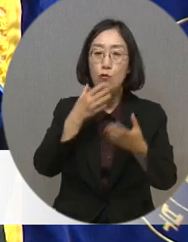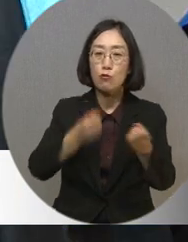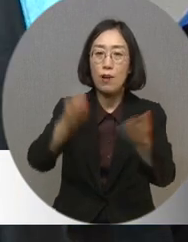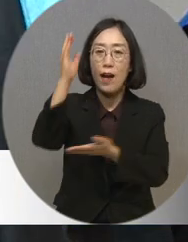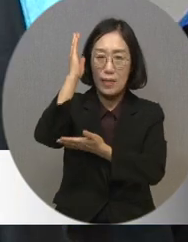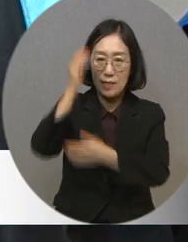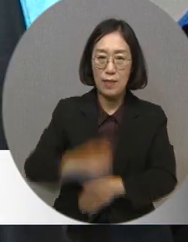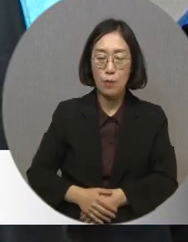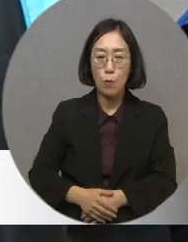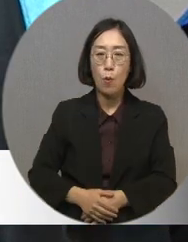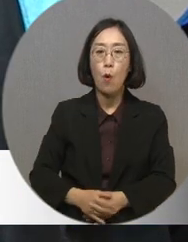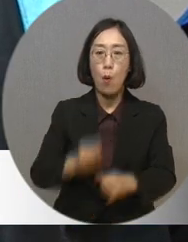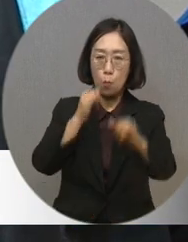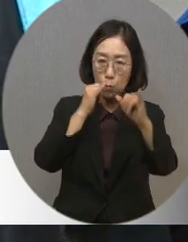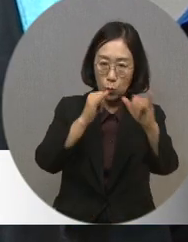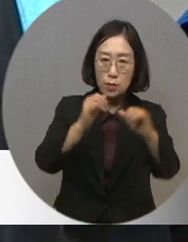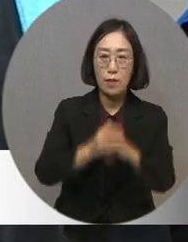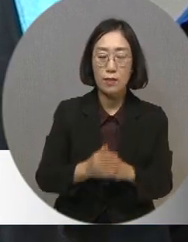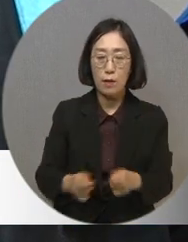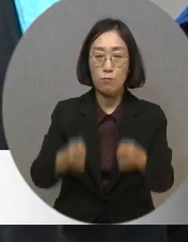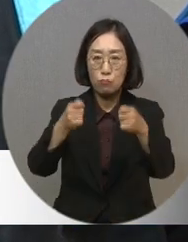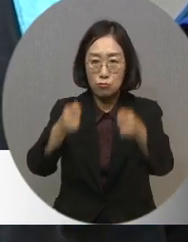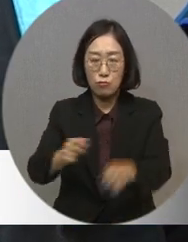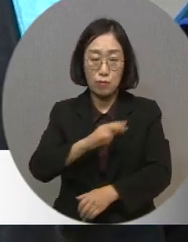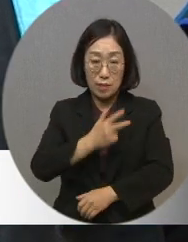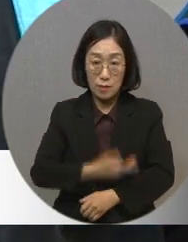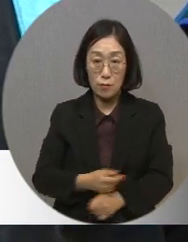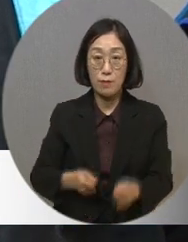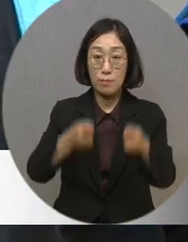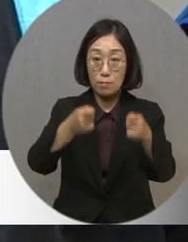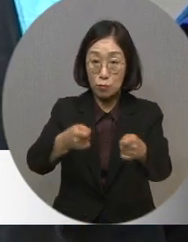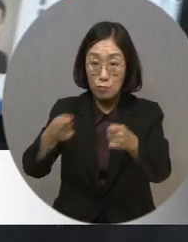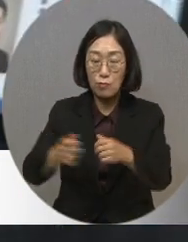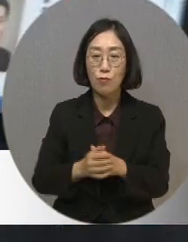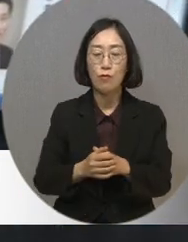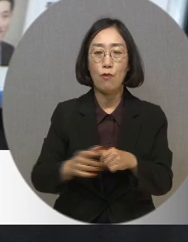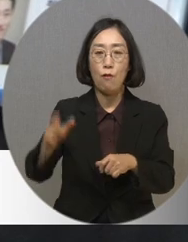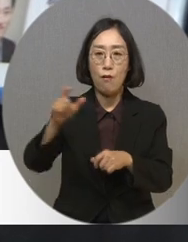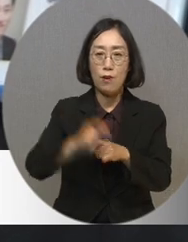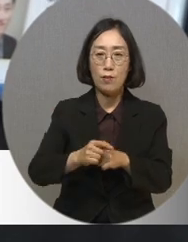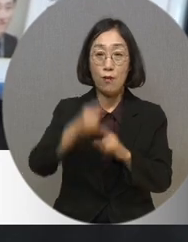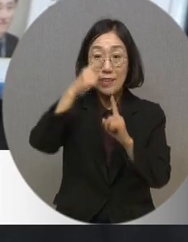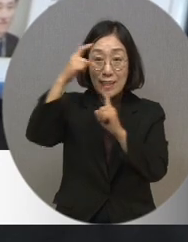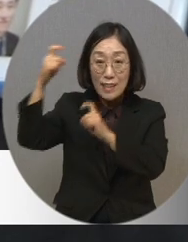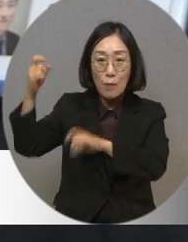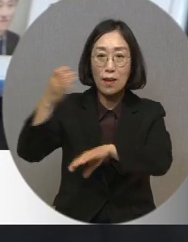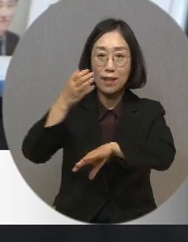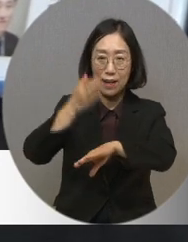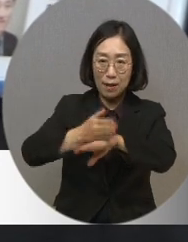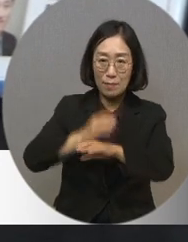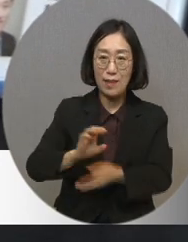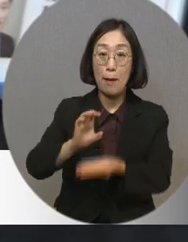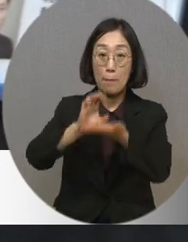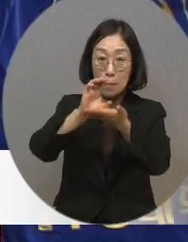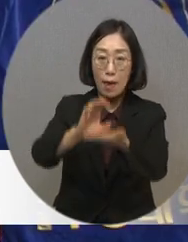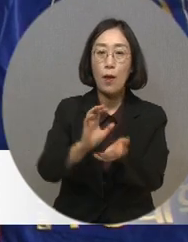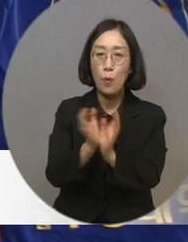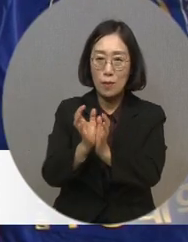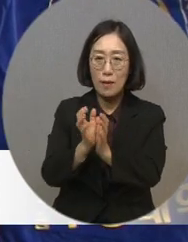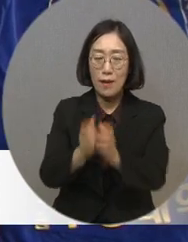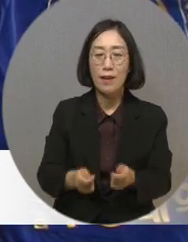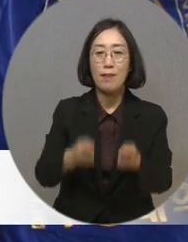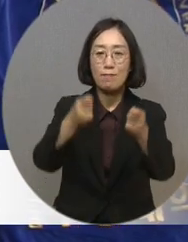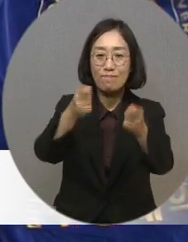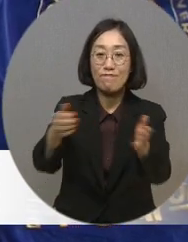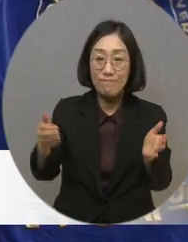각종 표창장과 수료증, 자격증서 등이 수여되었으며 이를 기념하는 감사패를 꽃다발과 함께